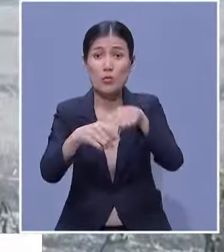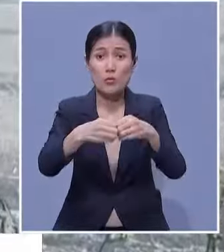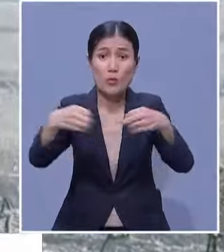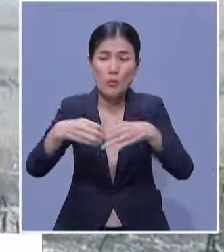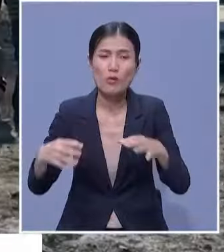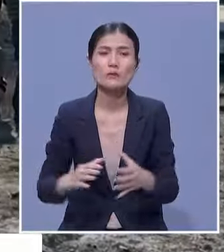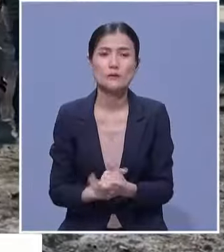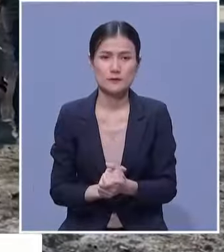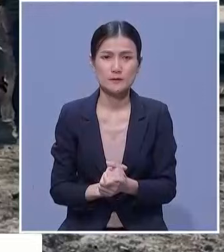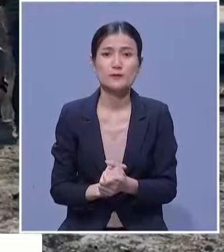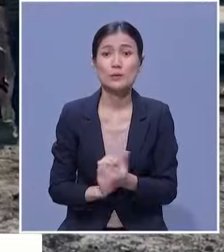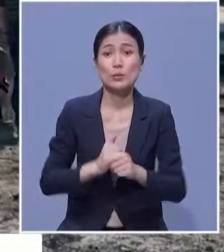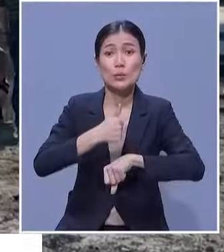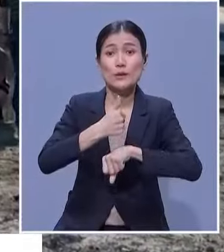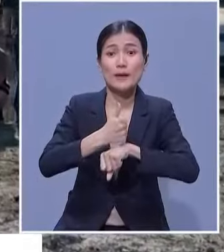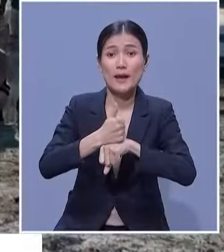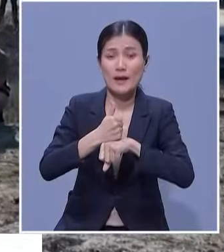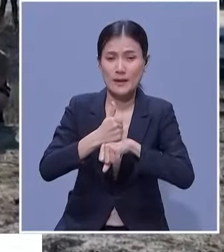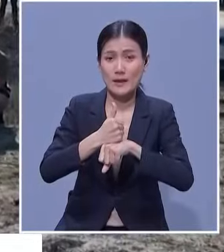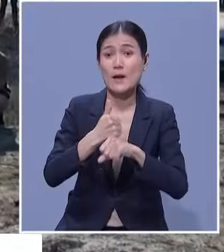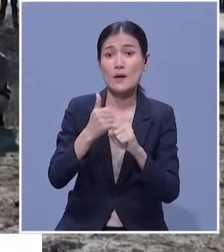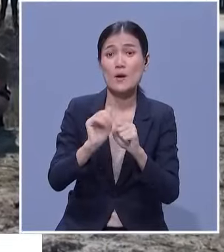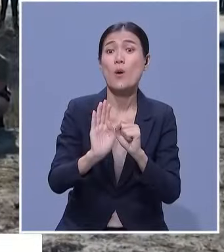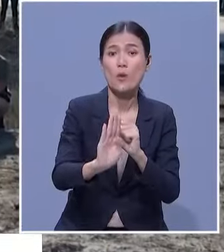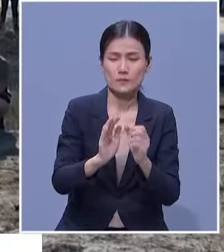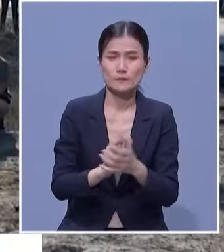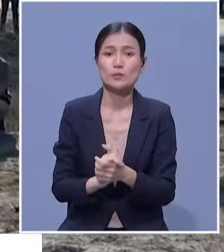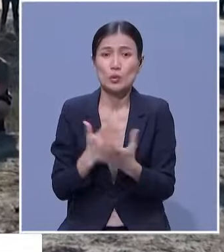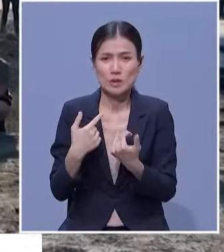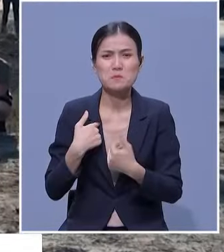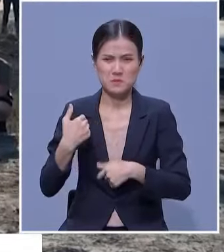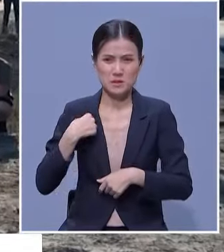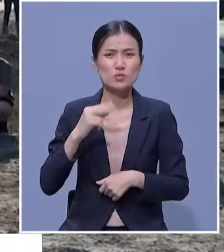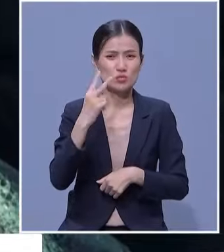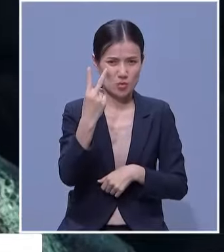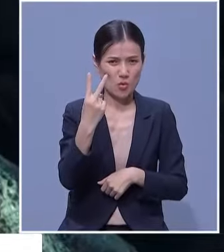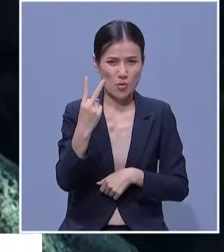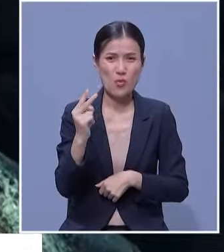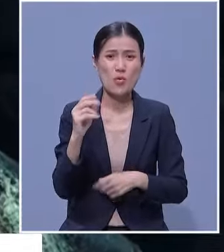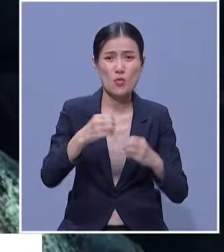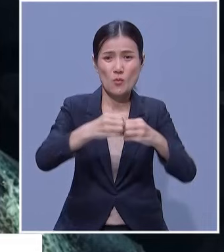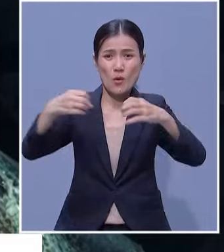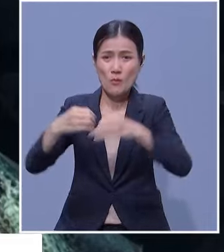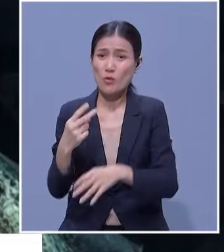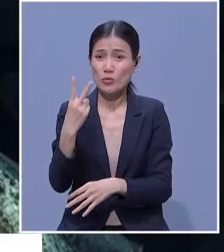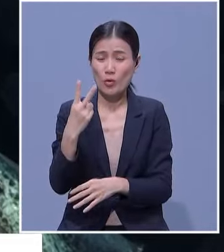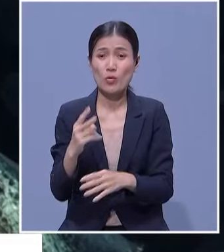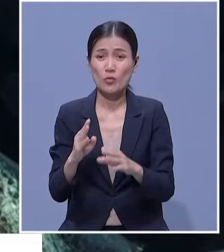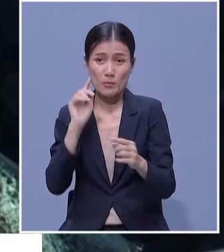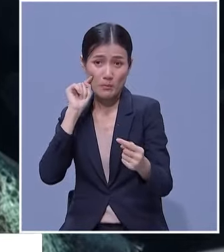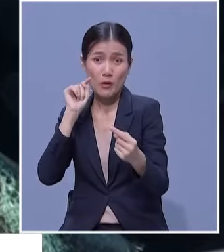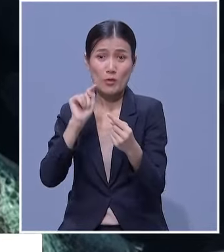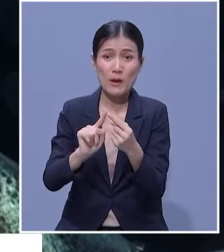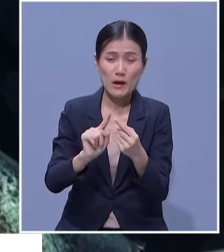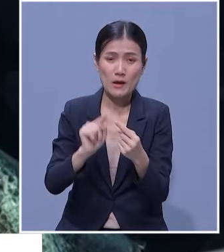อฟผู้ว่าการภูมิภาคบอกว่าเกิดเหตุการณ์โจมตีขึ้น2ครั้งและมุ่งเป้าโจมตีไปที่เจ้าหน้าที่หน่วยงานเ